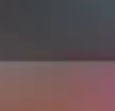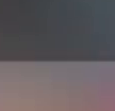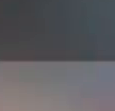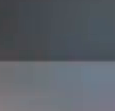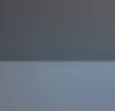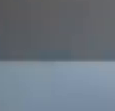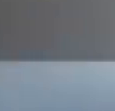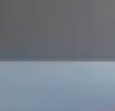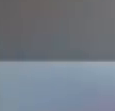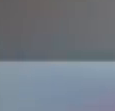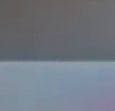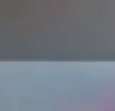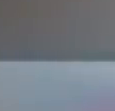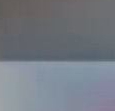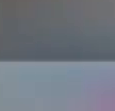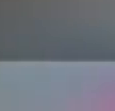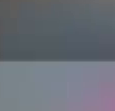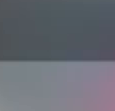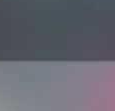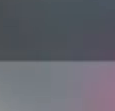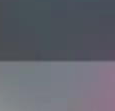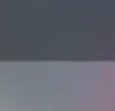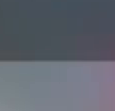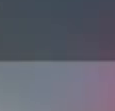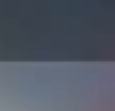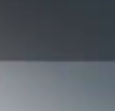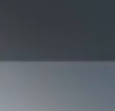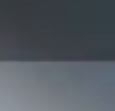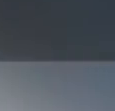at yung higaan namin po manipis na po.